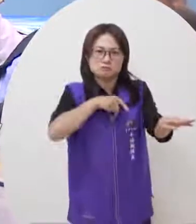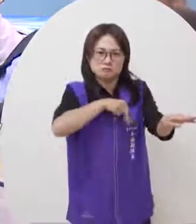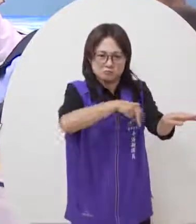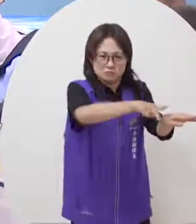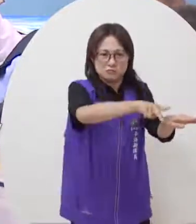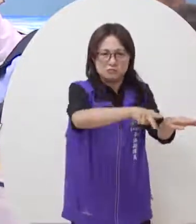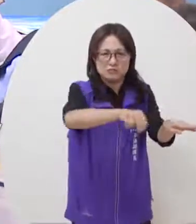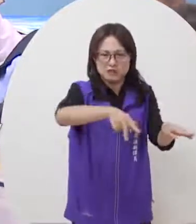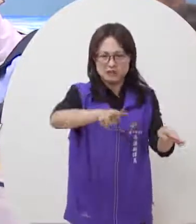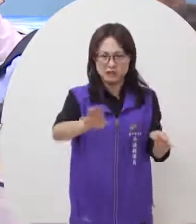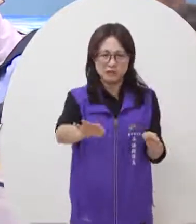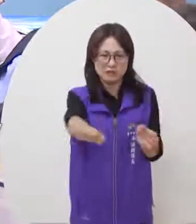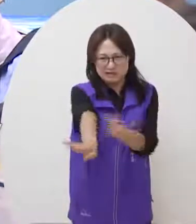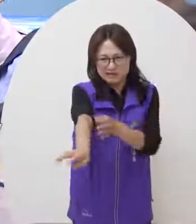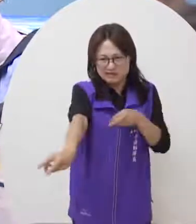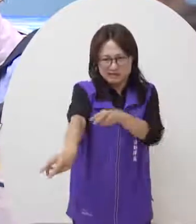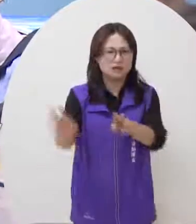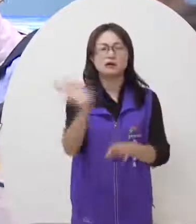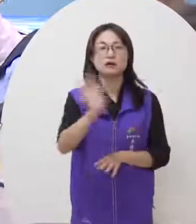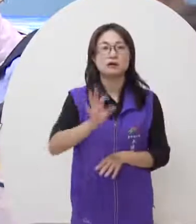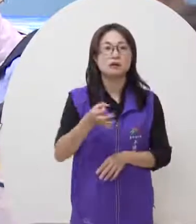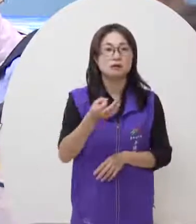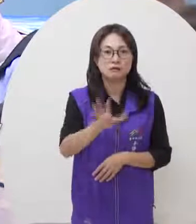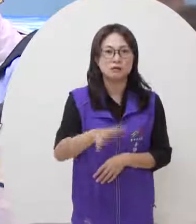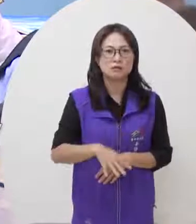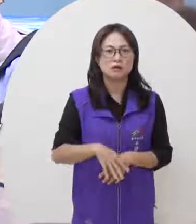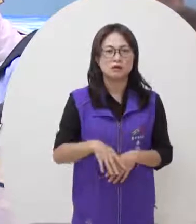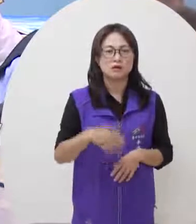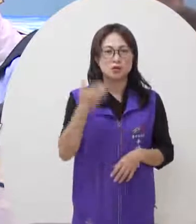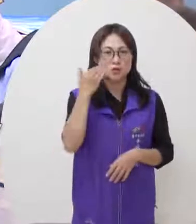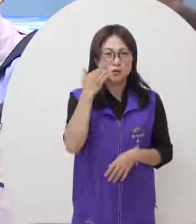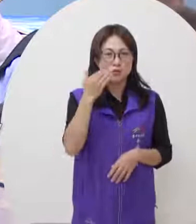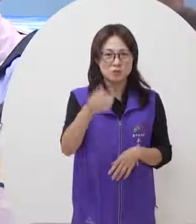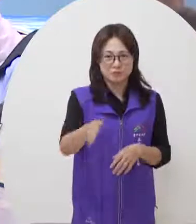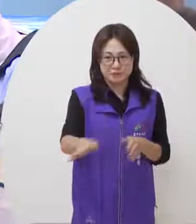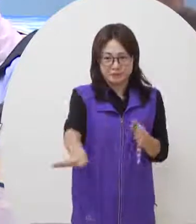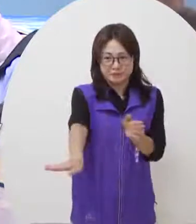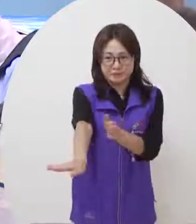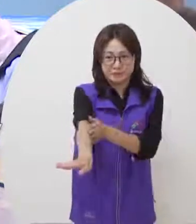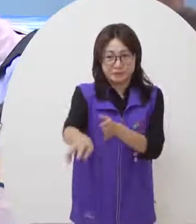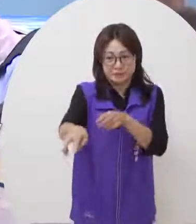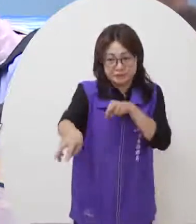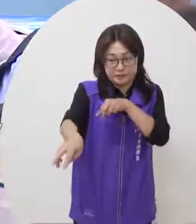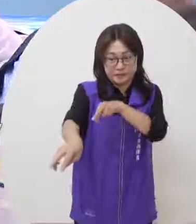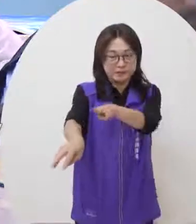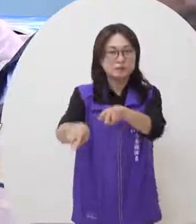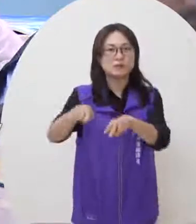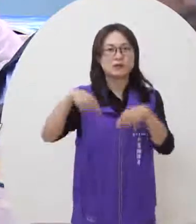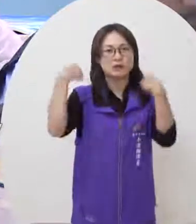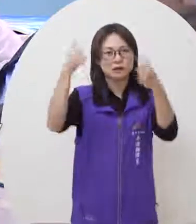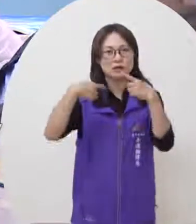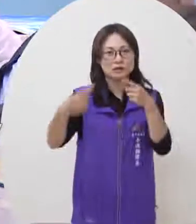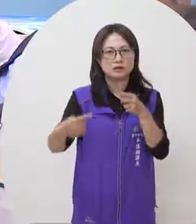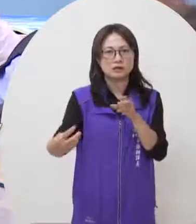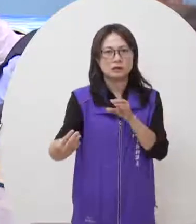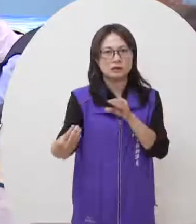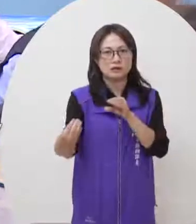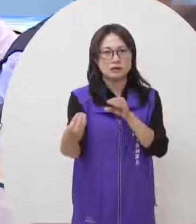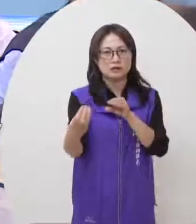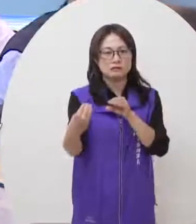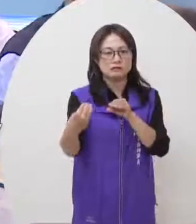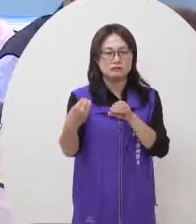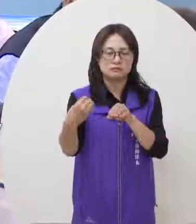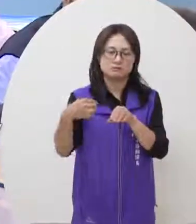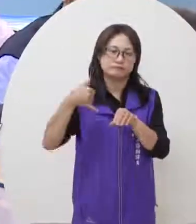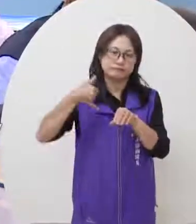左边？被抢、被砍、被撞全部都是靠右边因为如果我们推动走路靠左边，